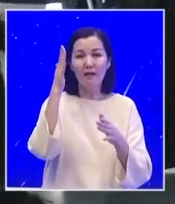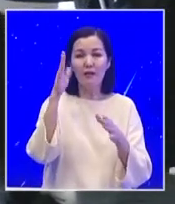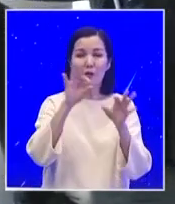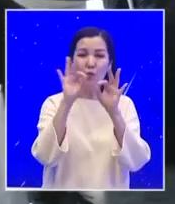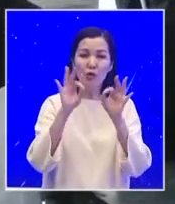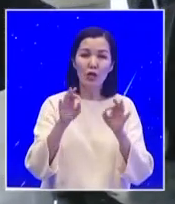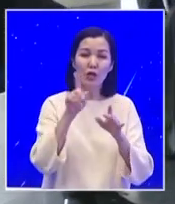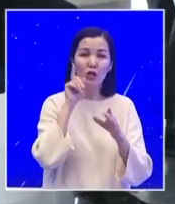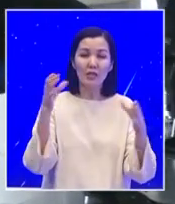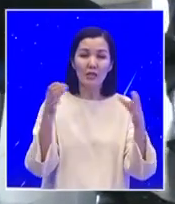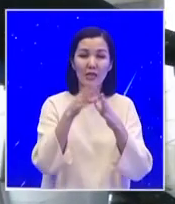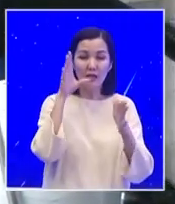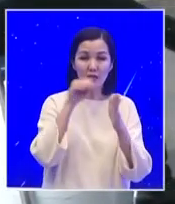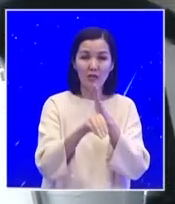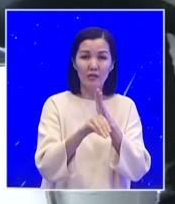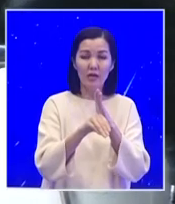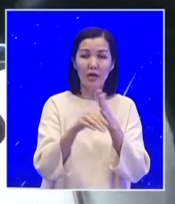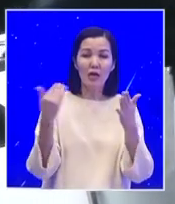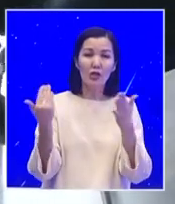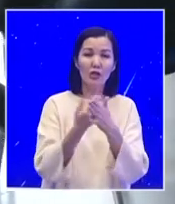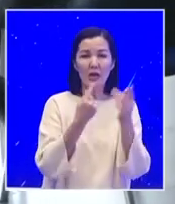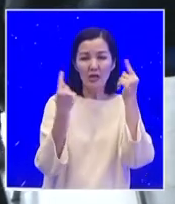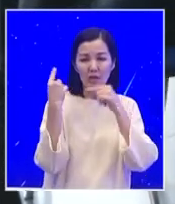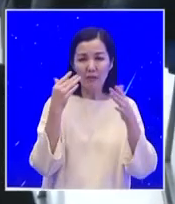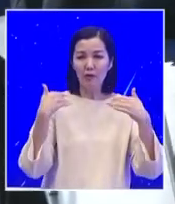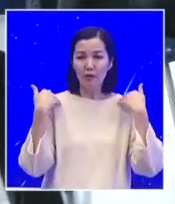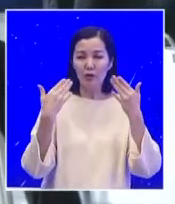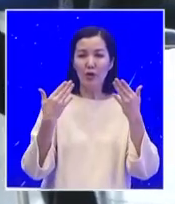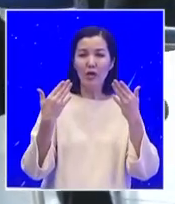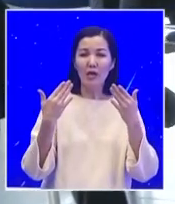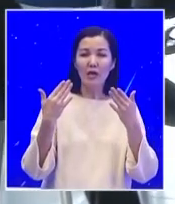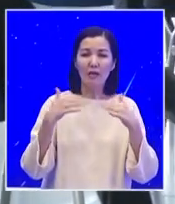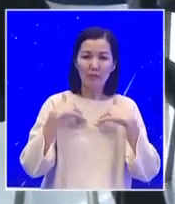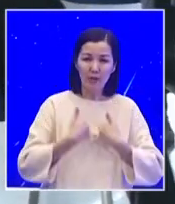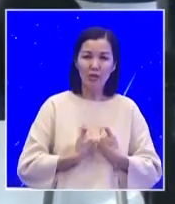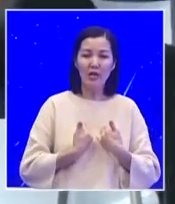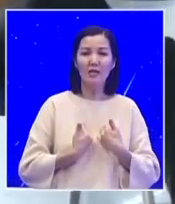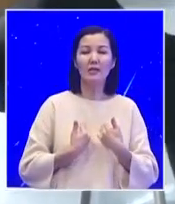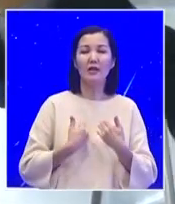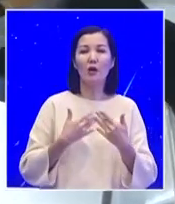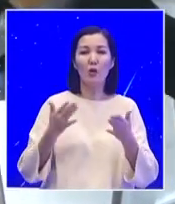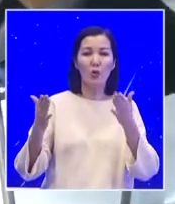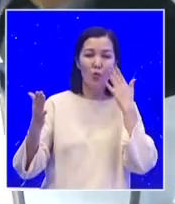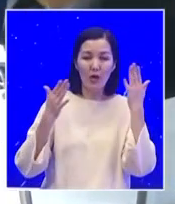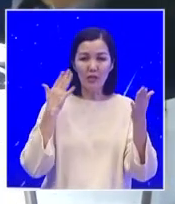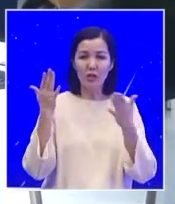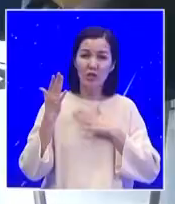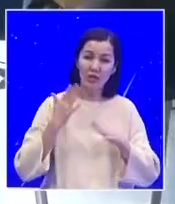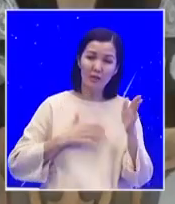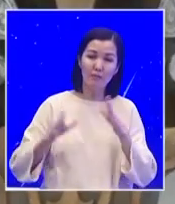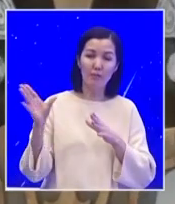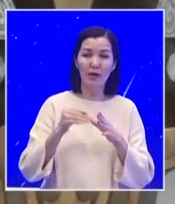ғасырдың жаңа жауһарларын дәріптеп келеді. Дертінде, қуанышында өлең-күймен бөлісетін қазаққа қызмет ету зор